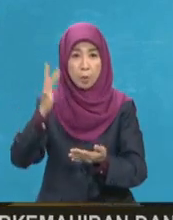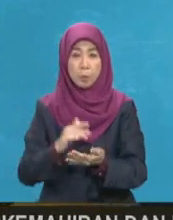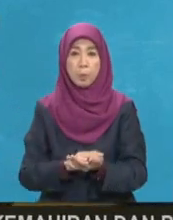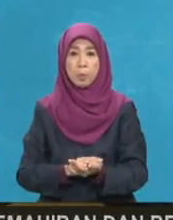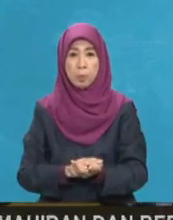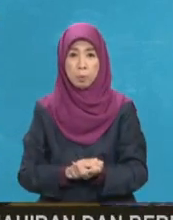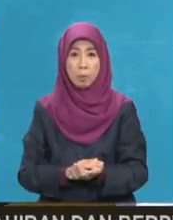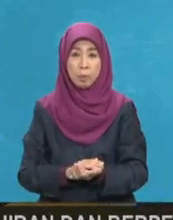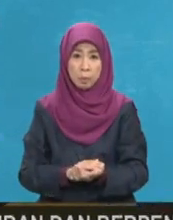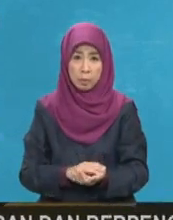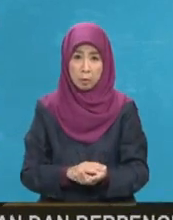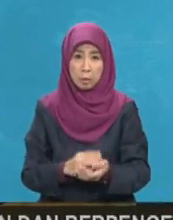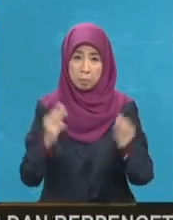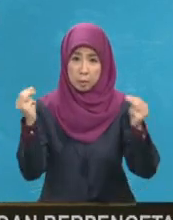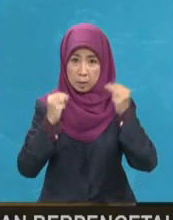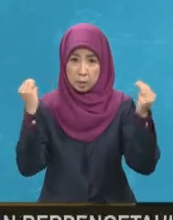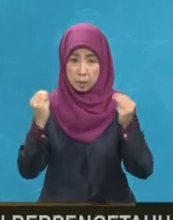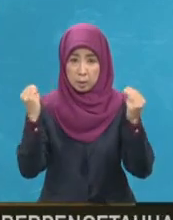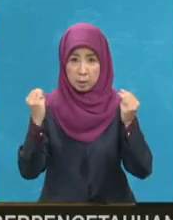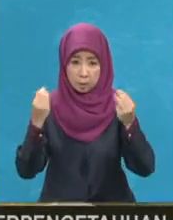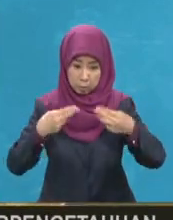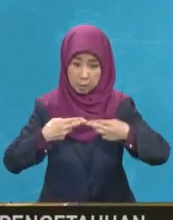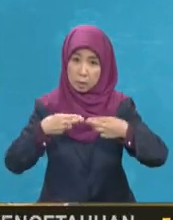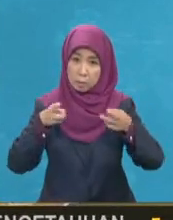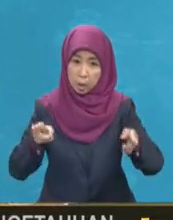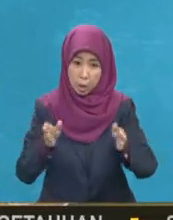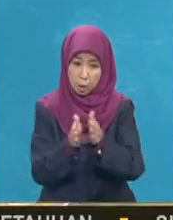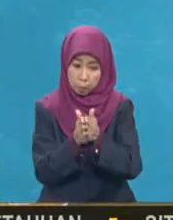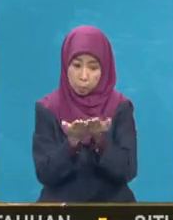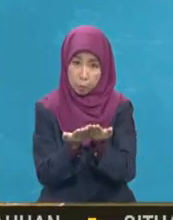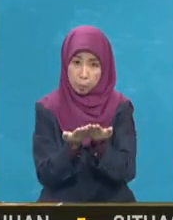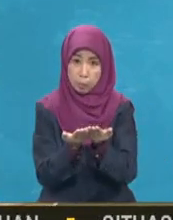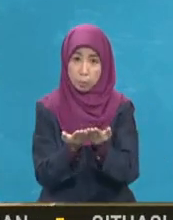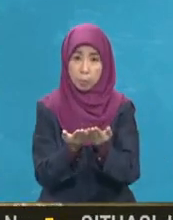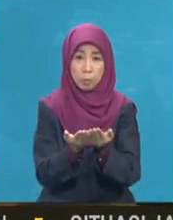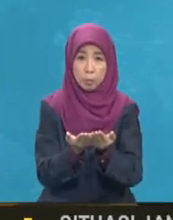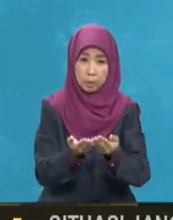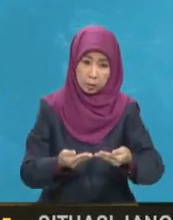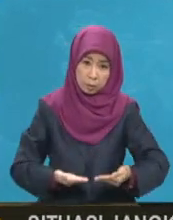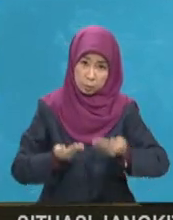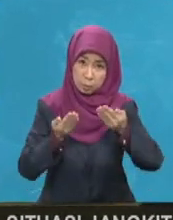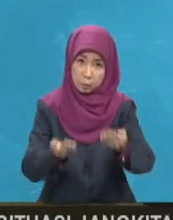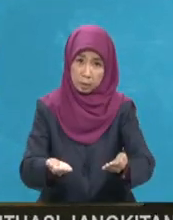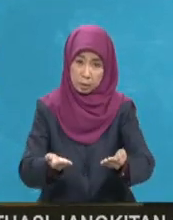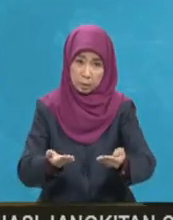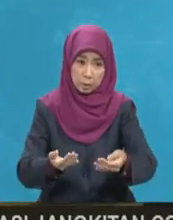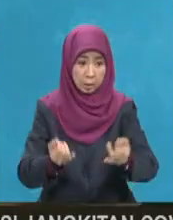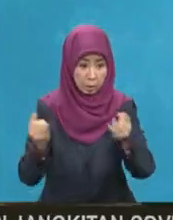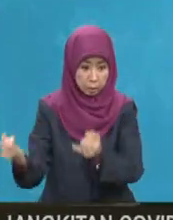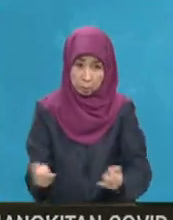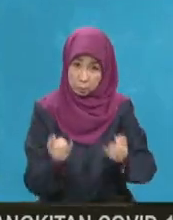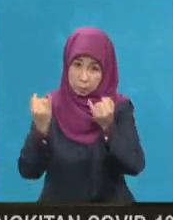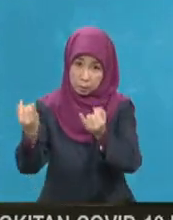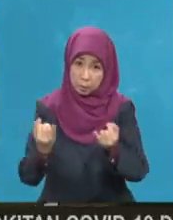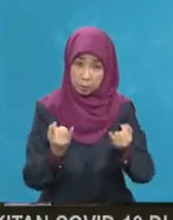woman sepertinya blender majelis edisi ajurkan dengan peresmian tabung buku yaitu buku yang disumbangkan oleh para jemputan yang